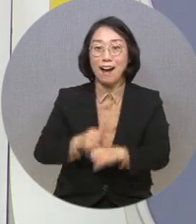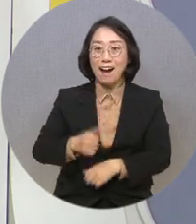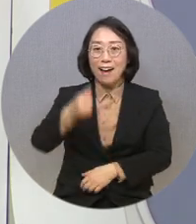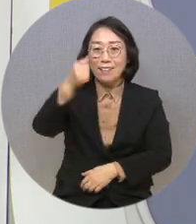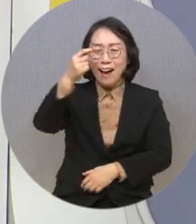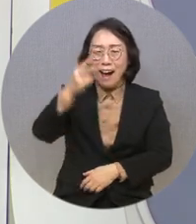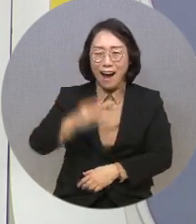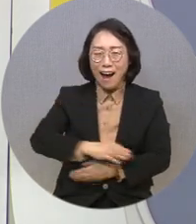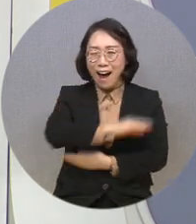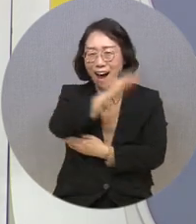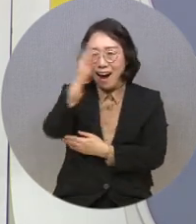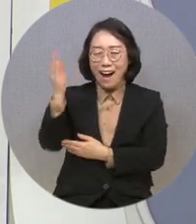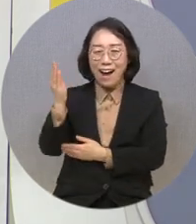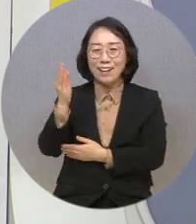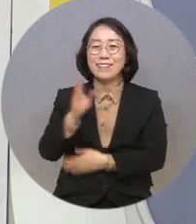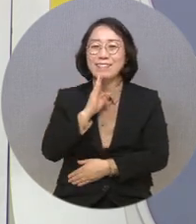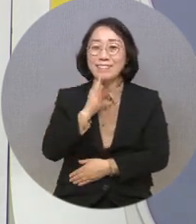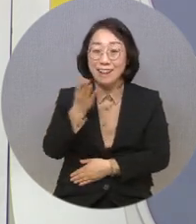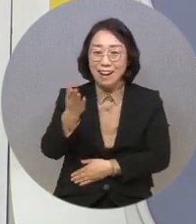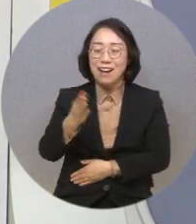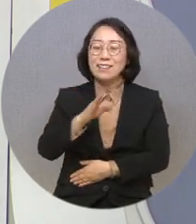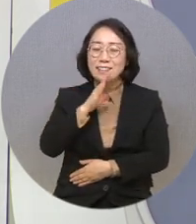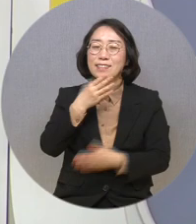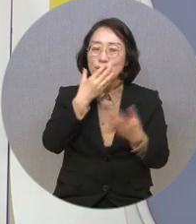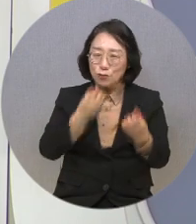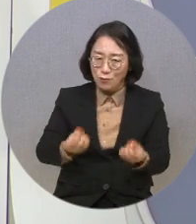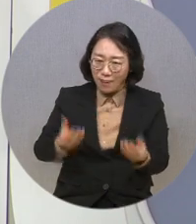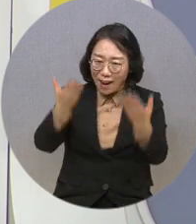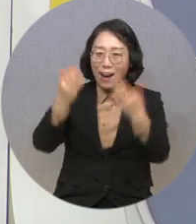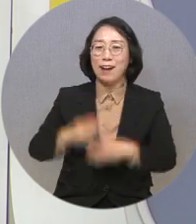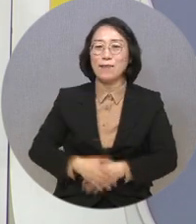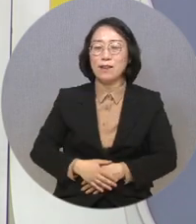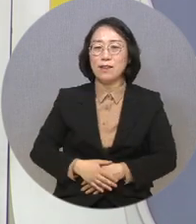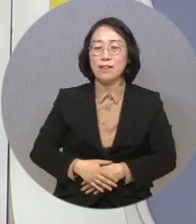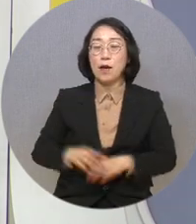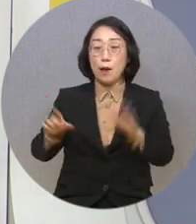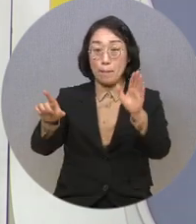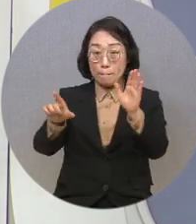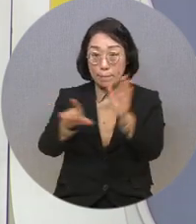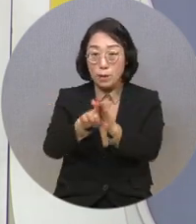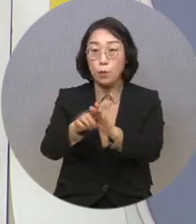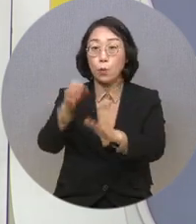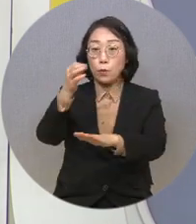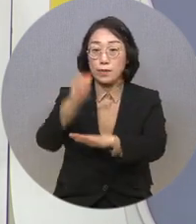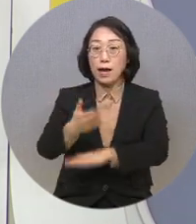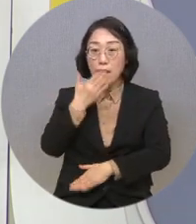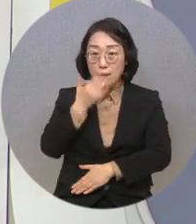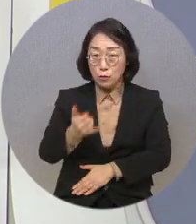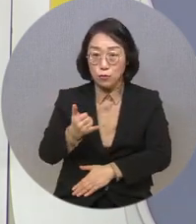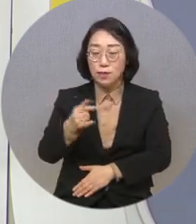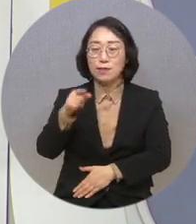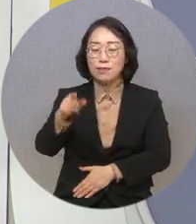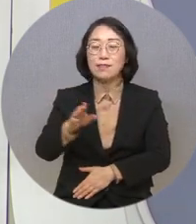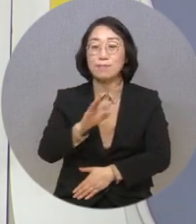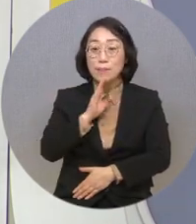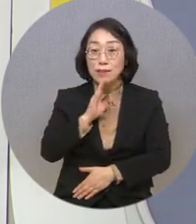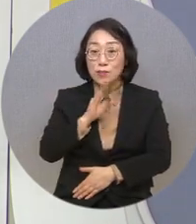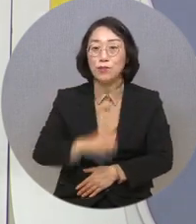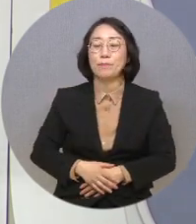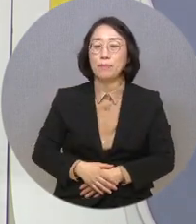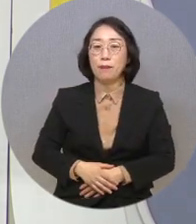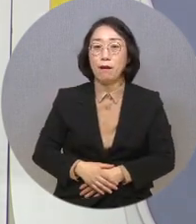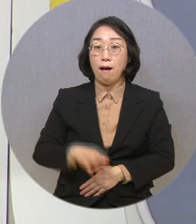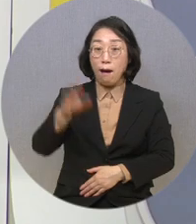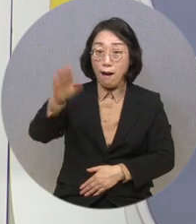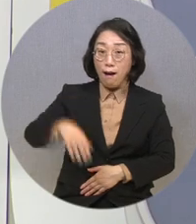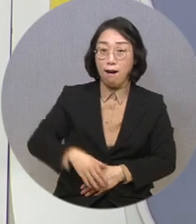얘기하셔. 어쨌든 정말 축하드립니다. 믿고 살 수 있는 브랜드 남도장터라는 얘기죠. 그러죠. 네. 아, 그리고